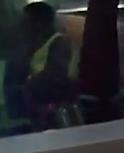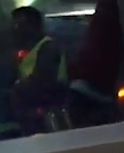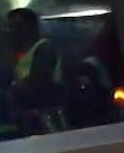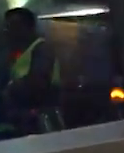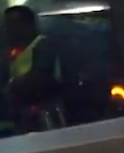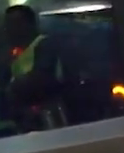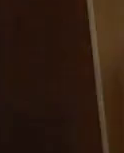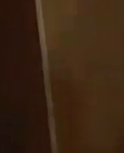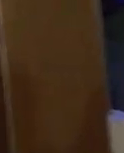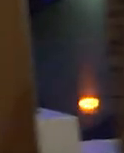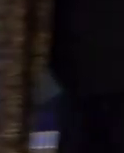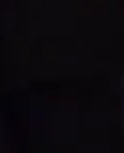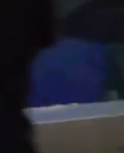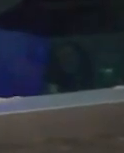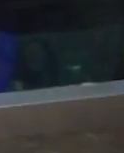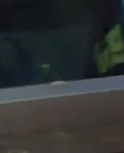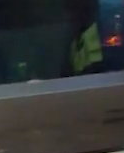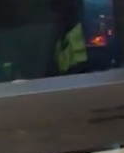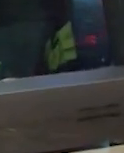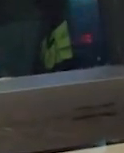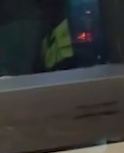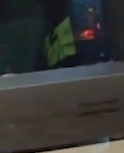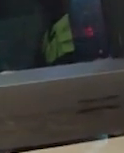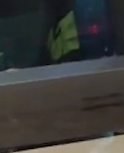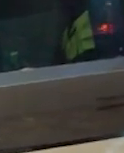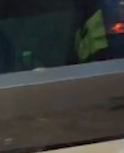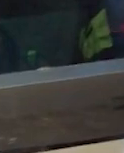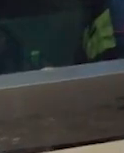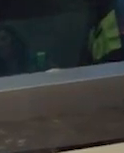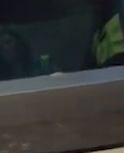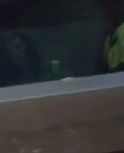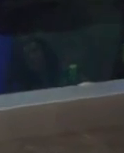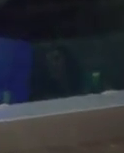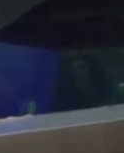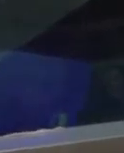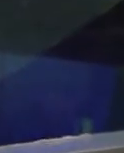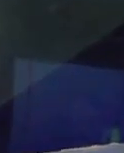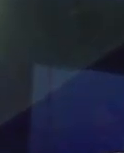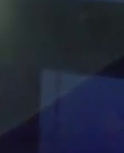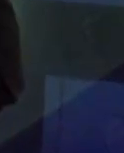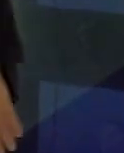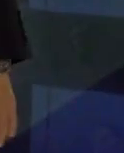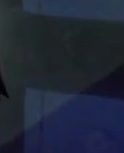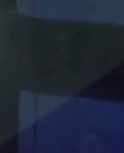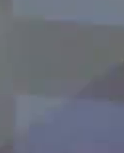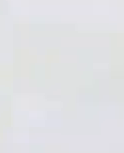hangat. Sementara rombongan timnas Argentina dipimpin Presiden Federasi Sepak Bola Argentina, Claudio